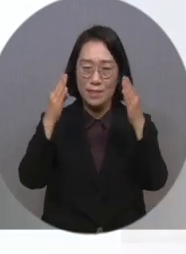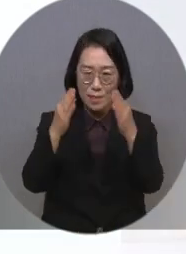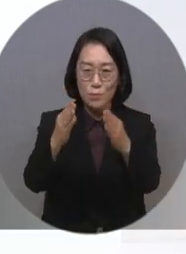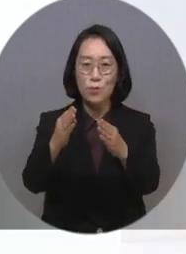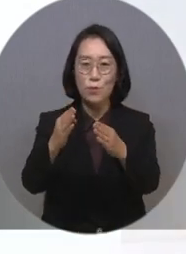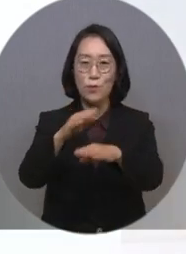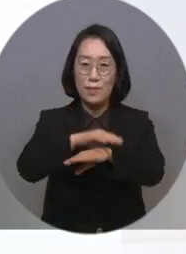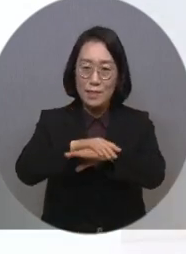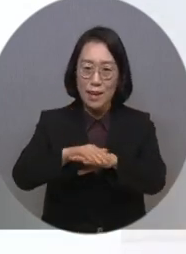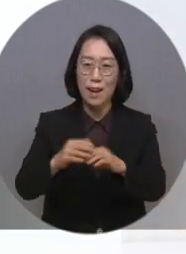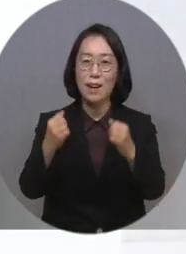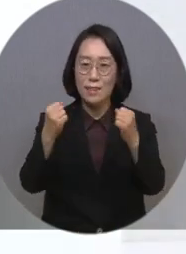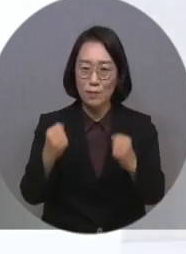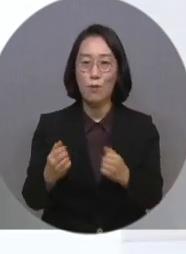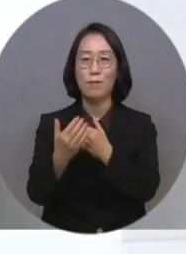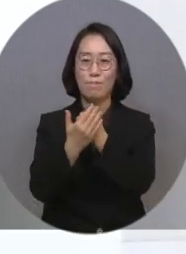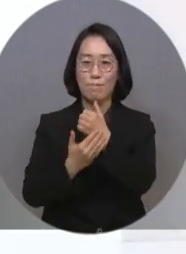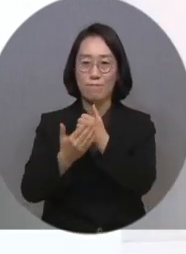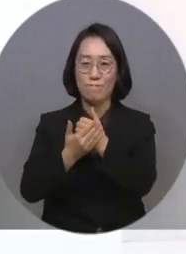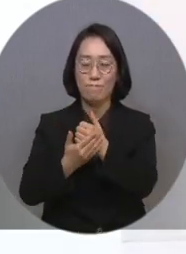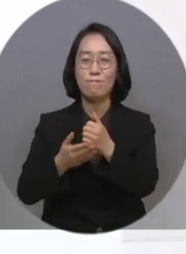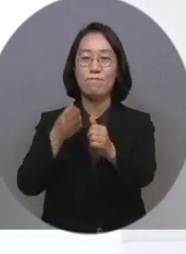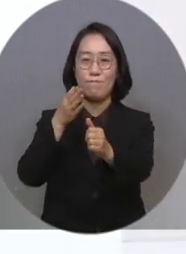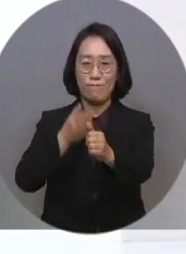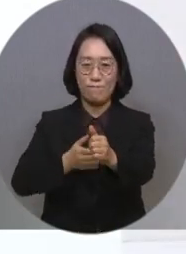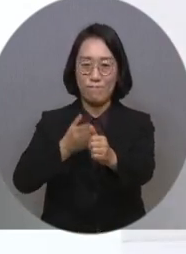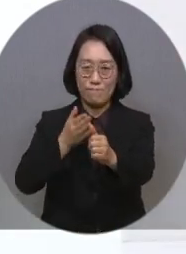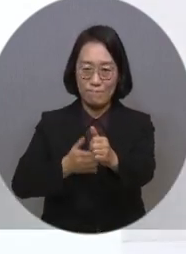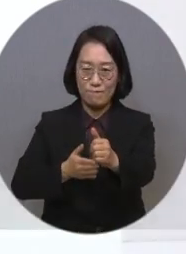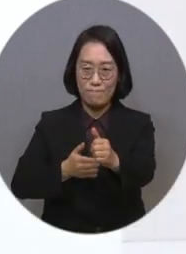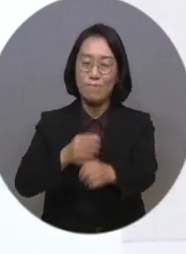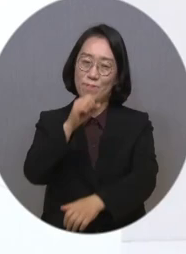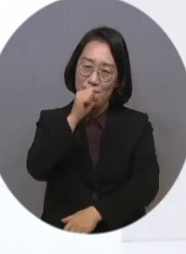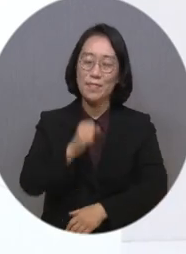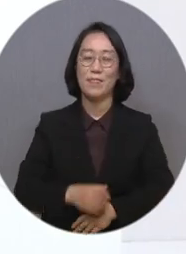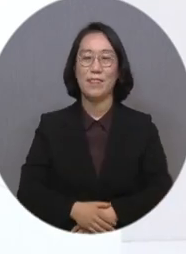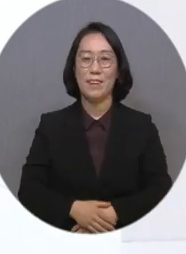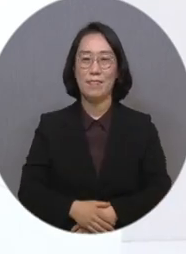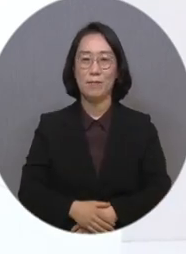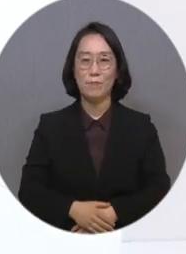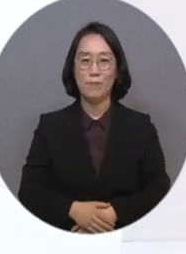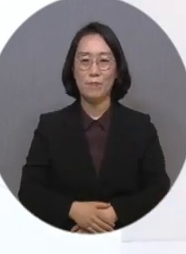순수한 마음으로 많이 응원을 해주셨으면 좋겠습니다.